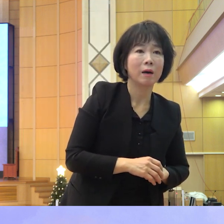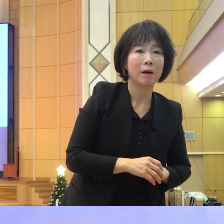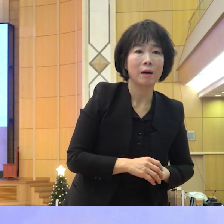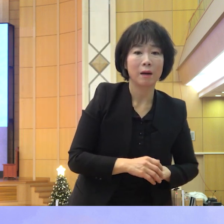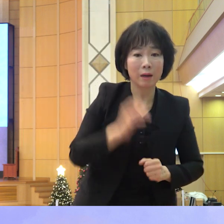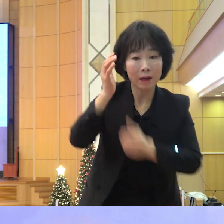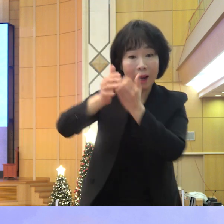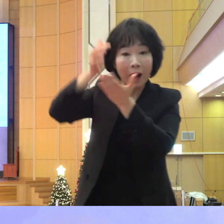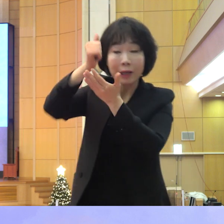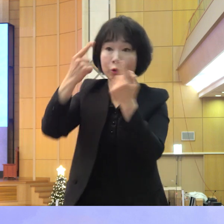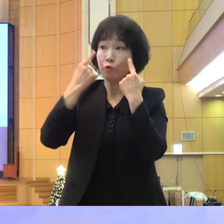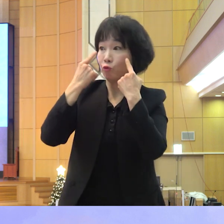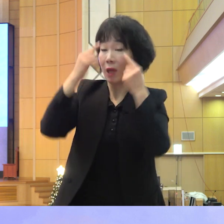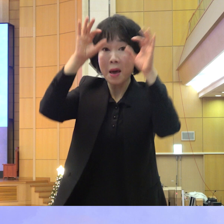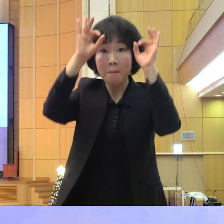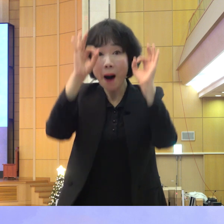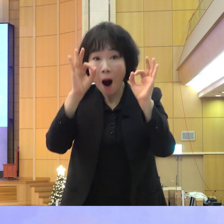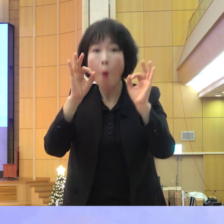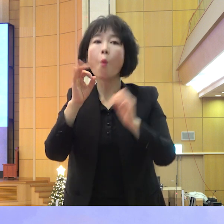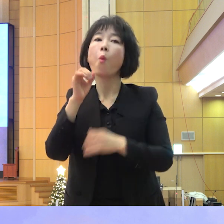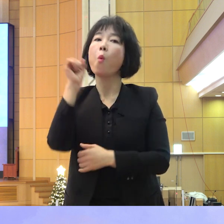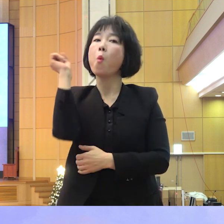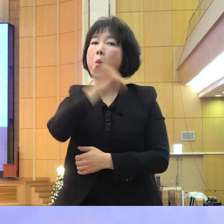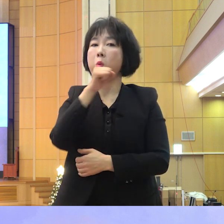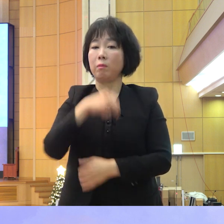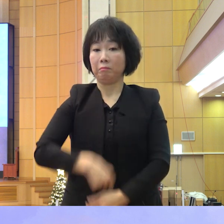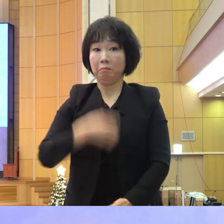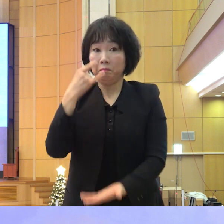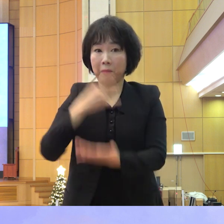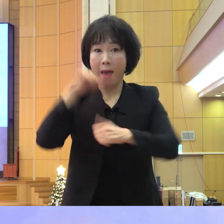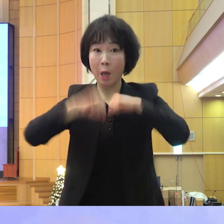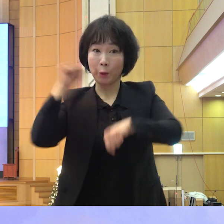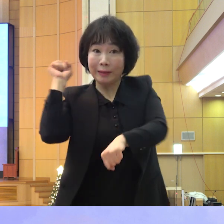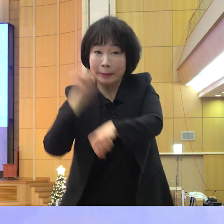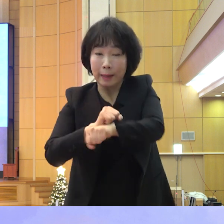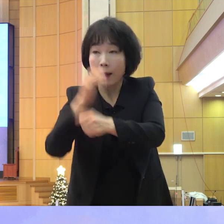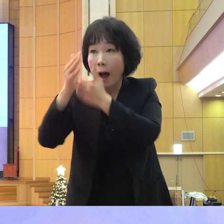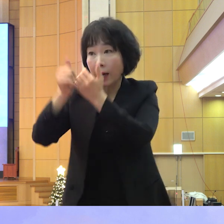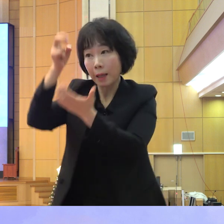나의 보기에 의를 행하며 내 계명과